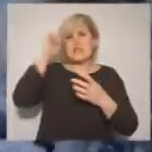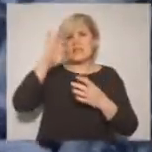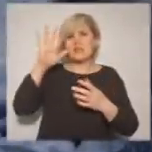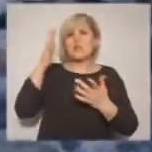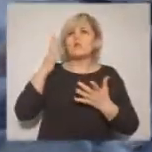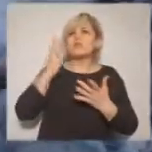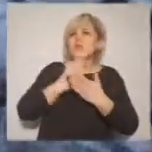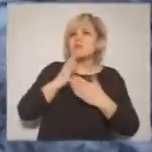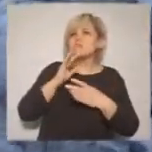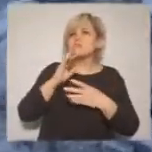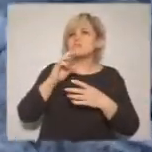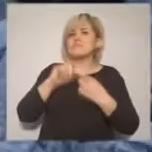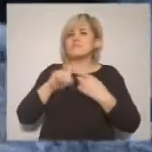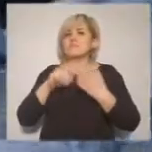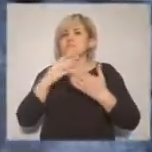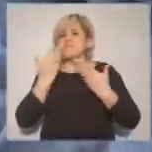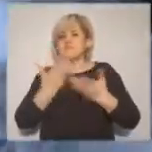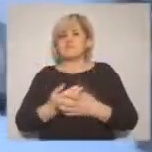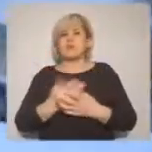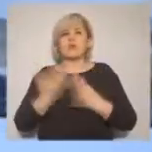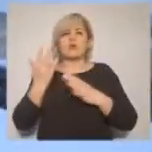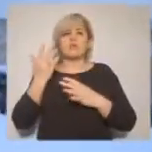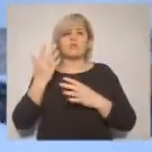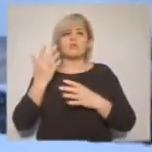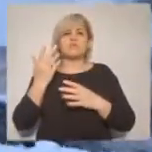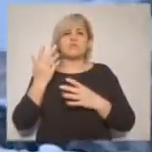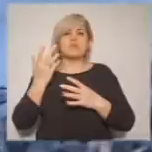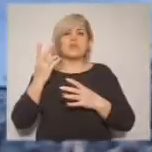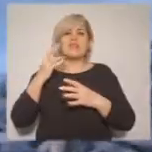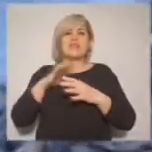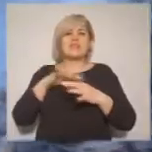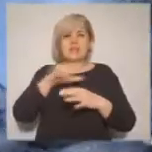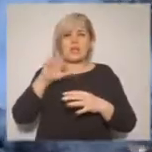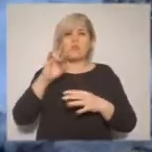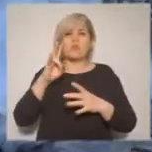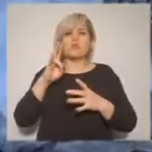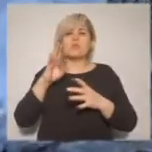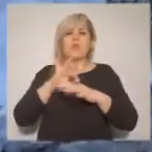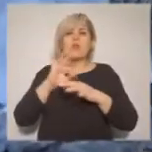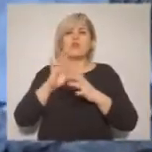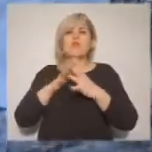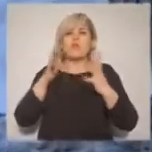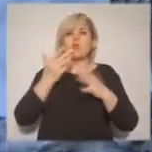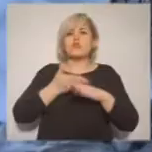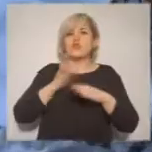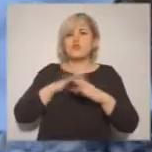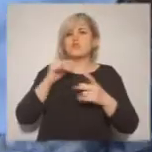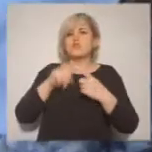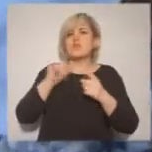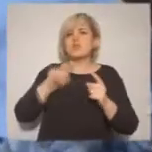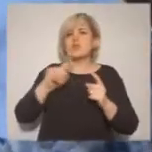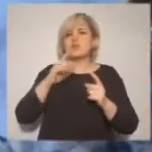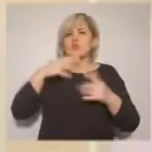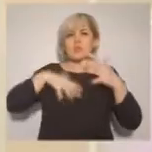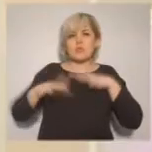им особого вреда. Пришлое население, оно болеет более тяжело в связи с тем, что иммунная система пришлого населения,